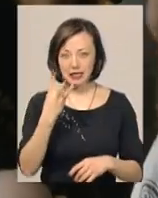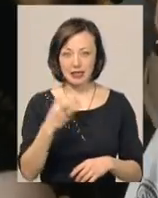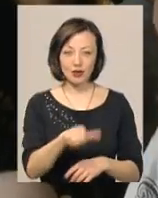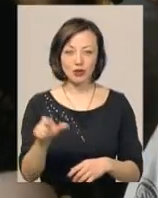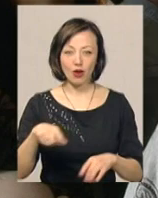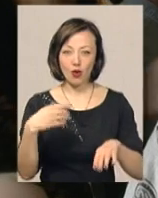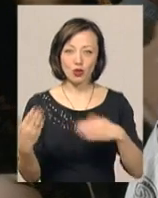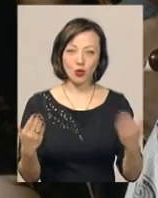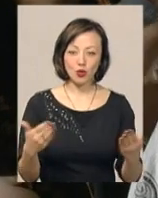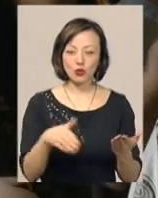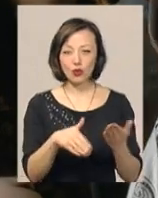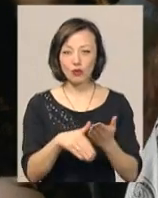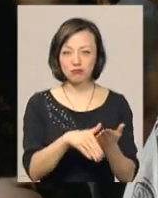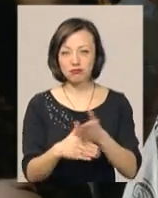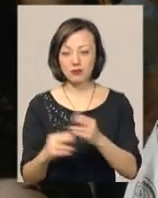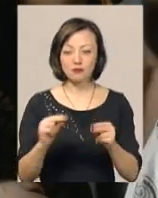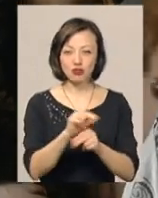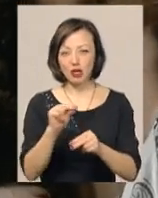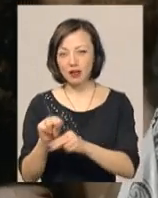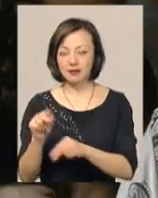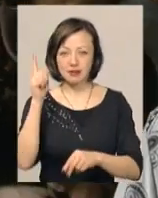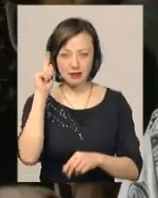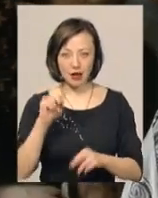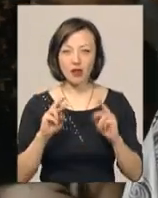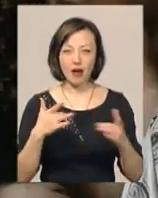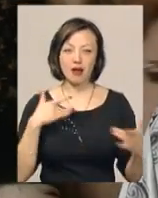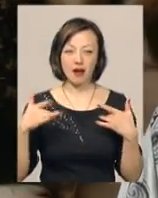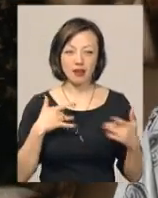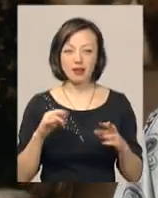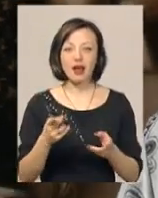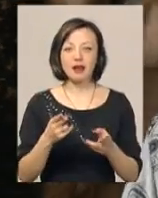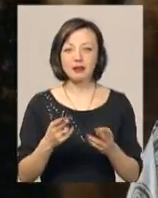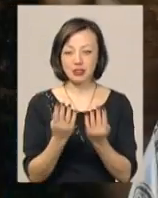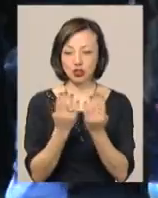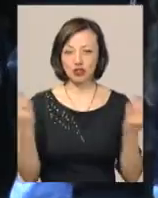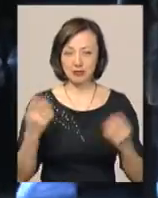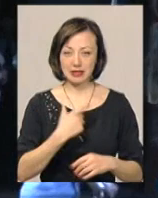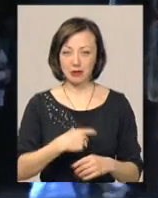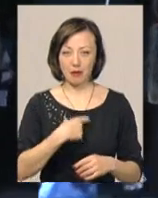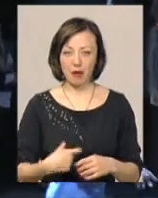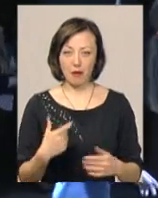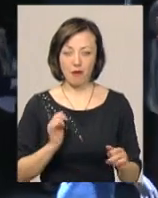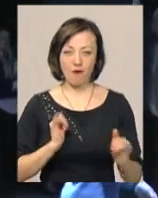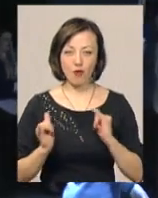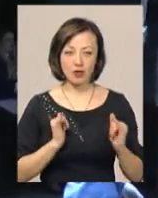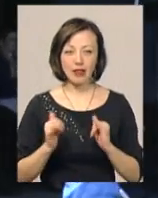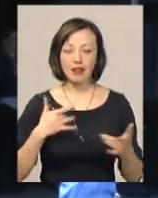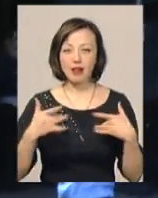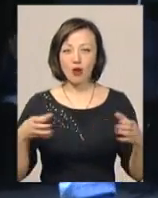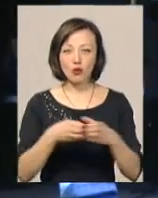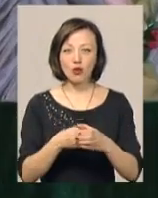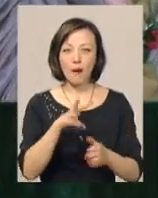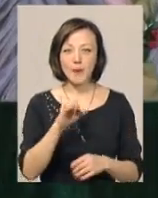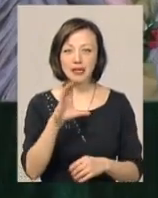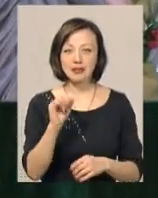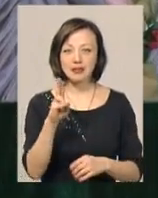вже один одного вчать, і дійсно видно, що вони вже знають, як грати і як за ширмою себе вести. Театральний гурток у Масівецькій школі діє 5-й